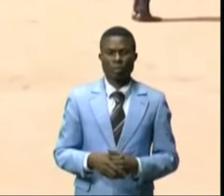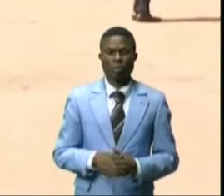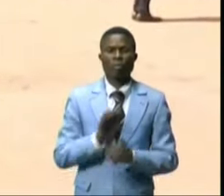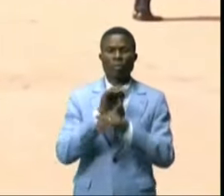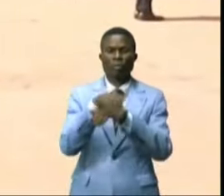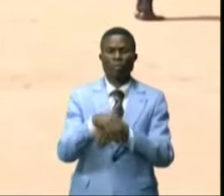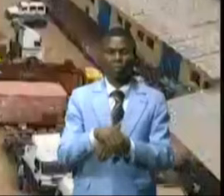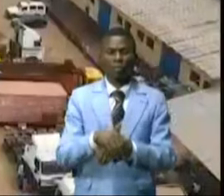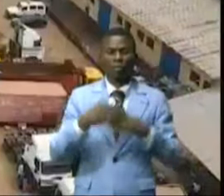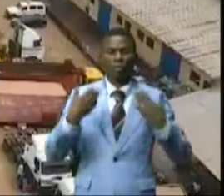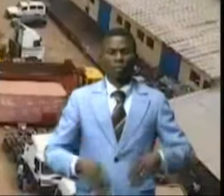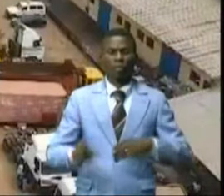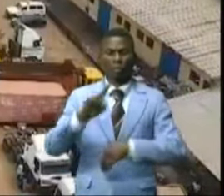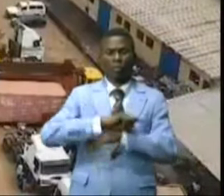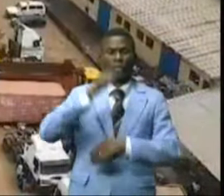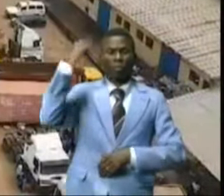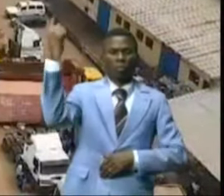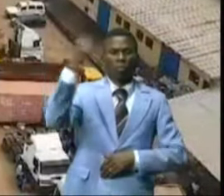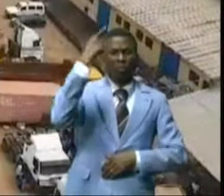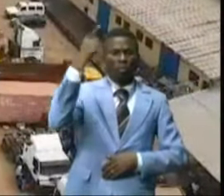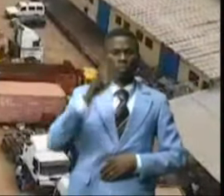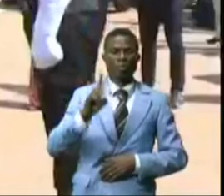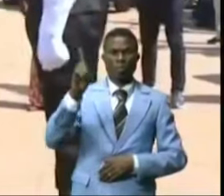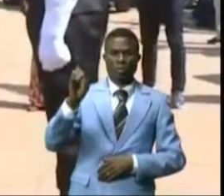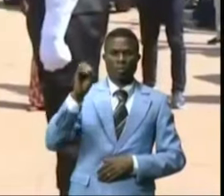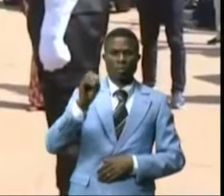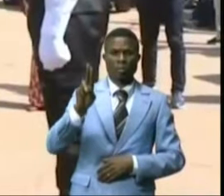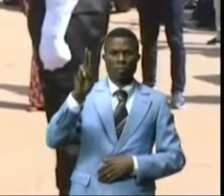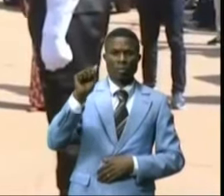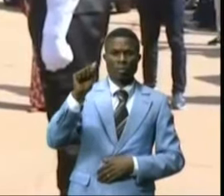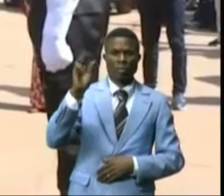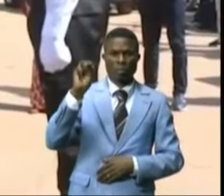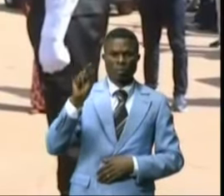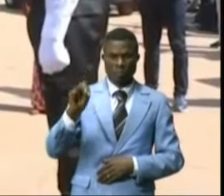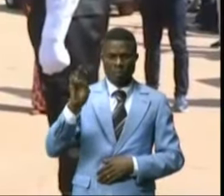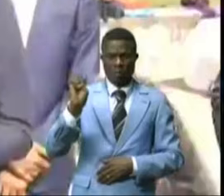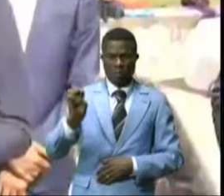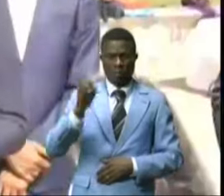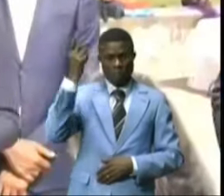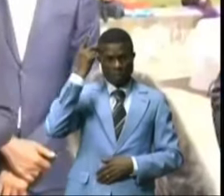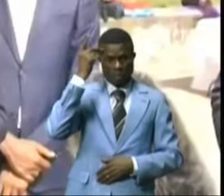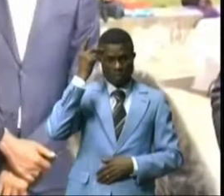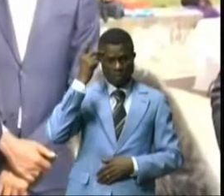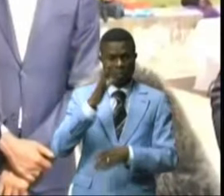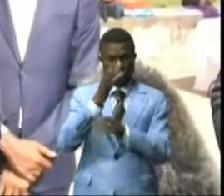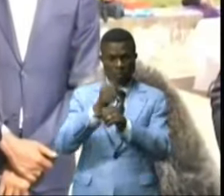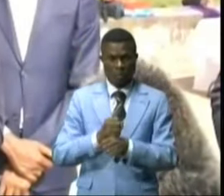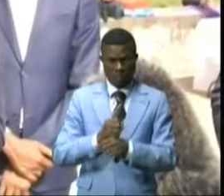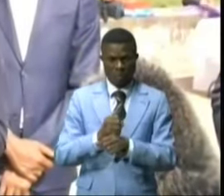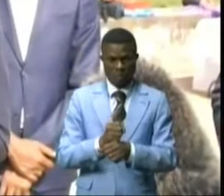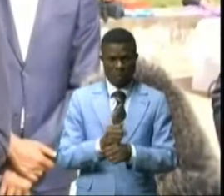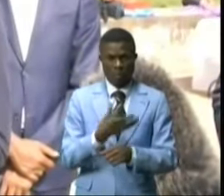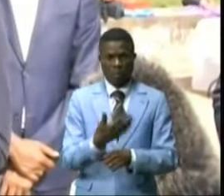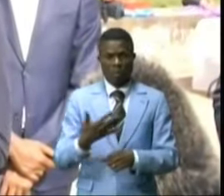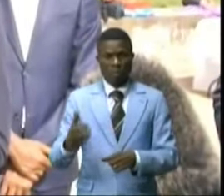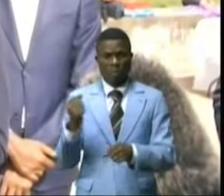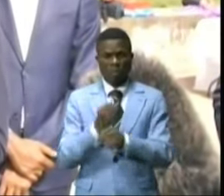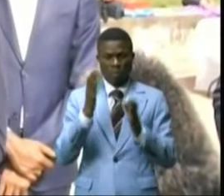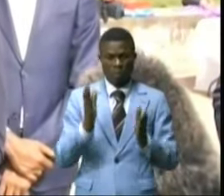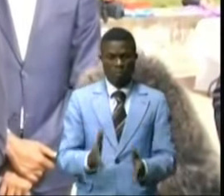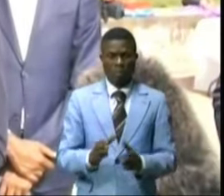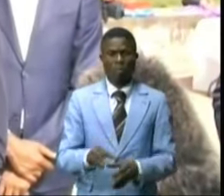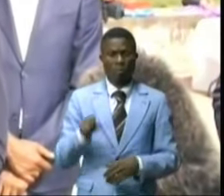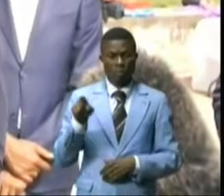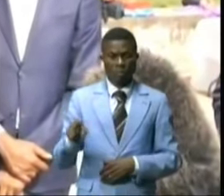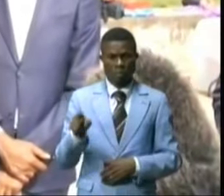participé à la célébration de la Journée mondiale de la douane à Kinshasa et à la réception des hyperguides et des agents de la